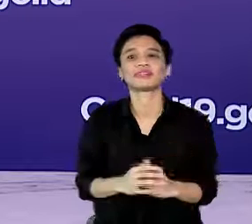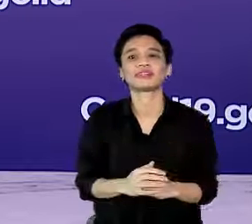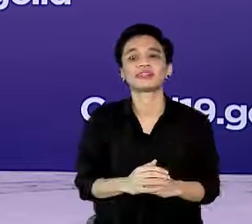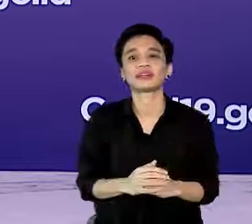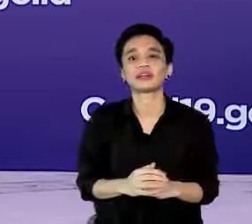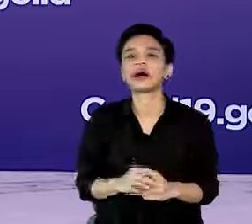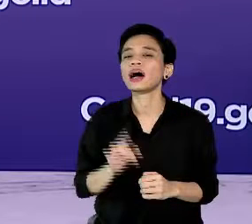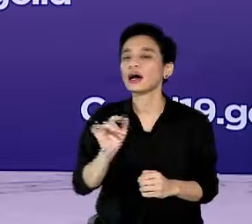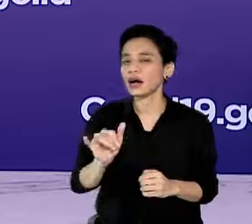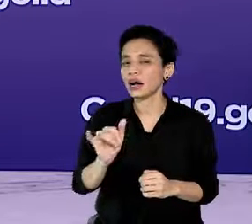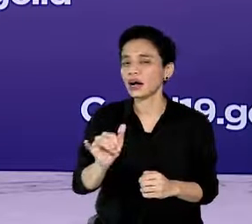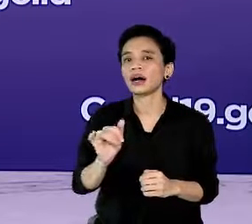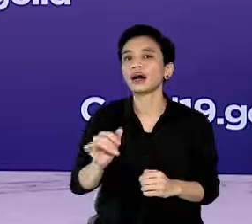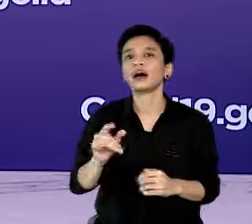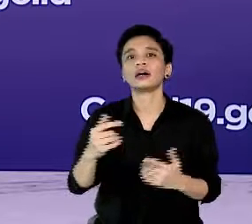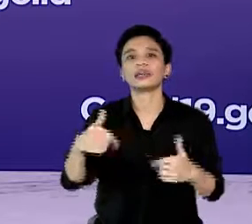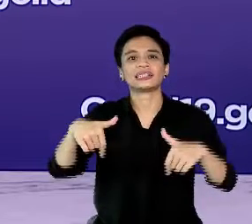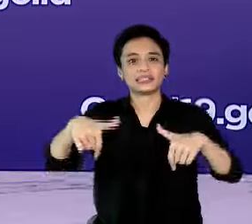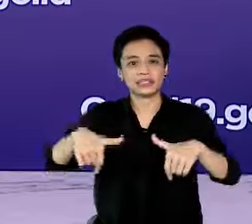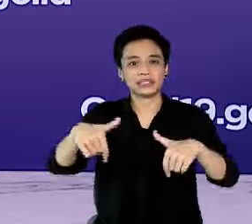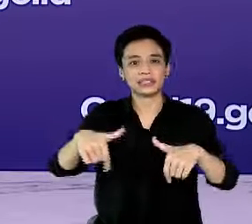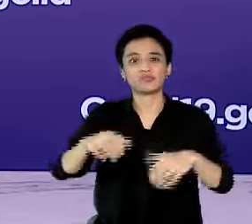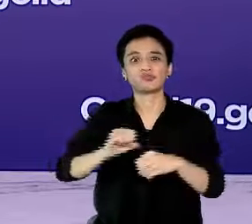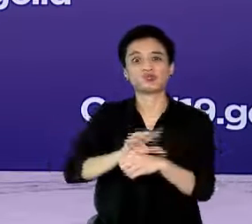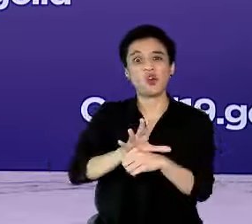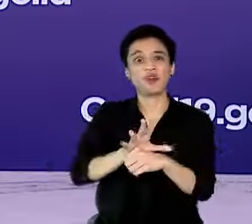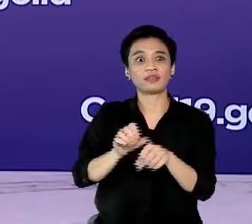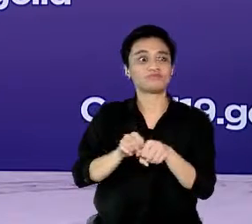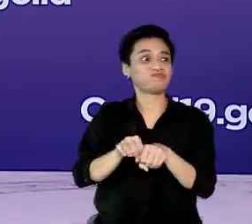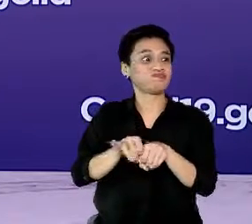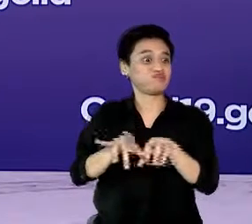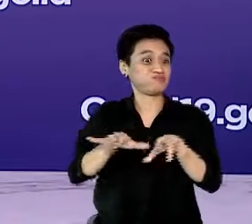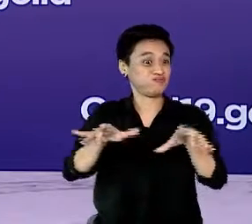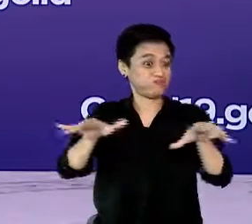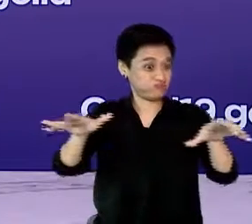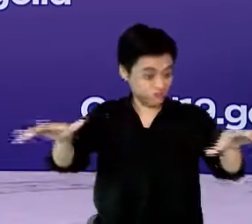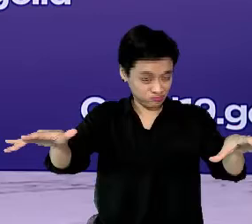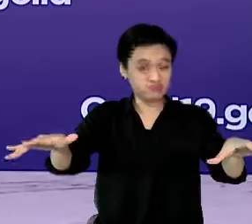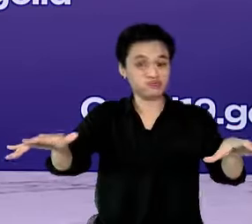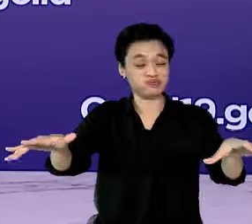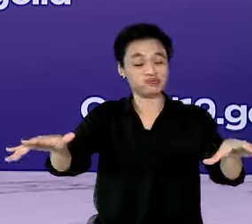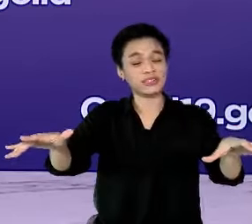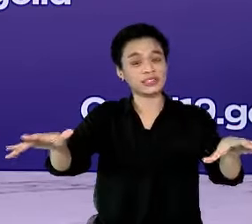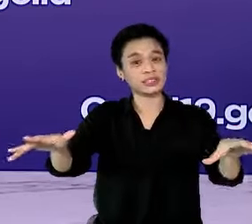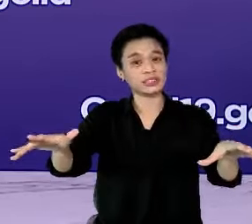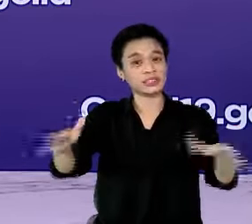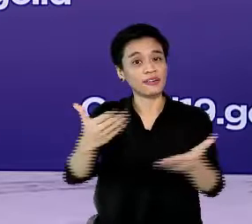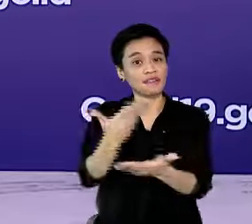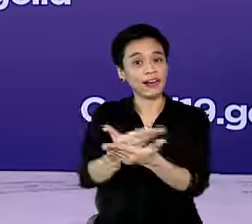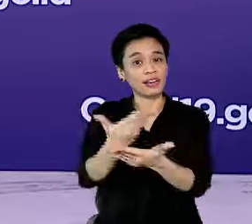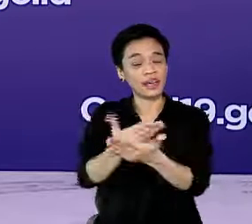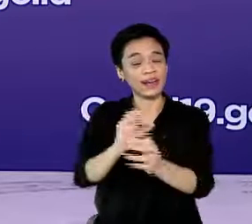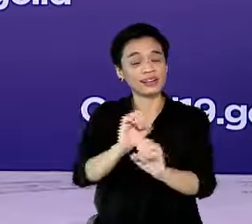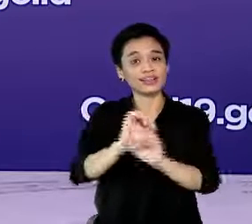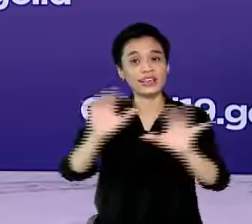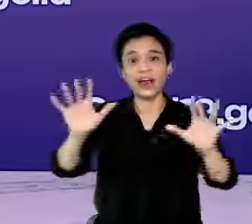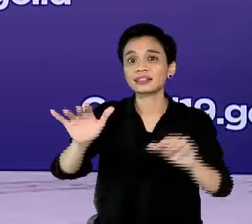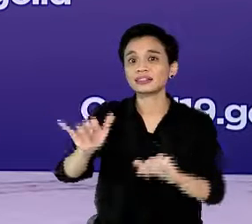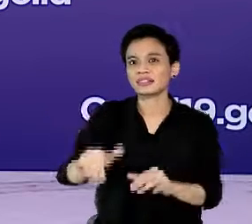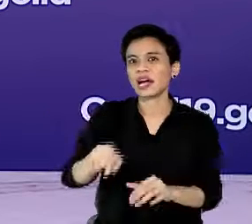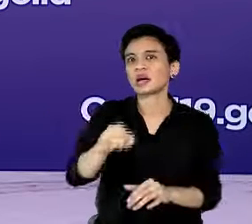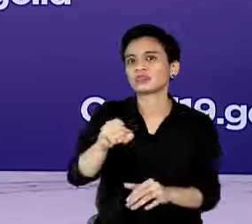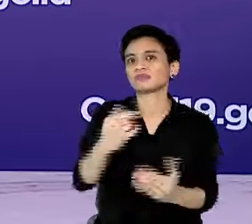peningkatan penularan yang terjadi pada saat ini menurut kami sudah jelas kaitannya dengan